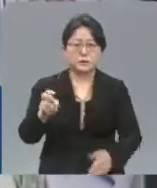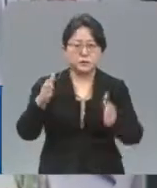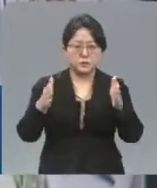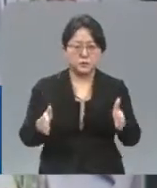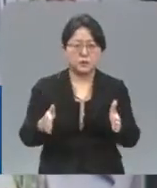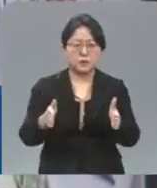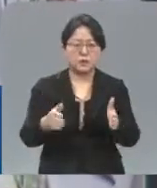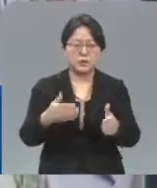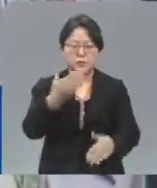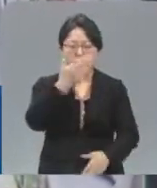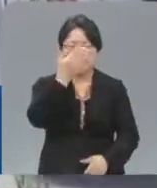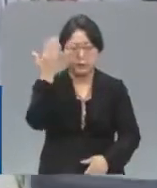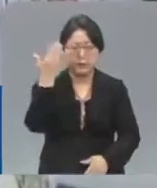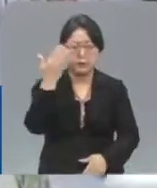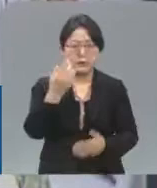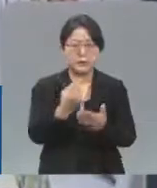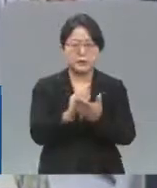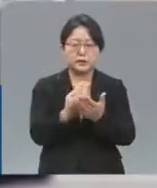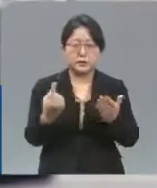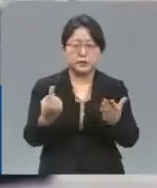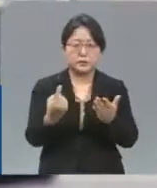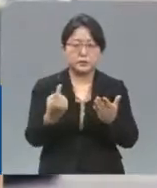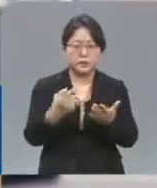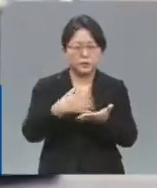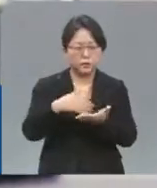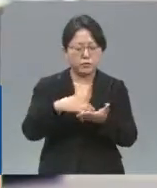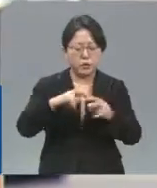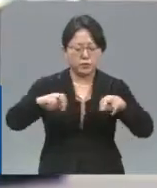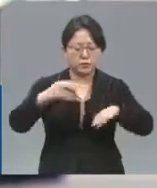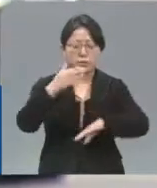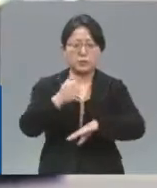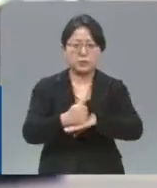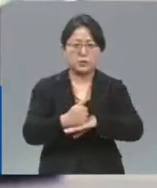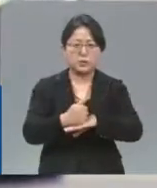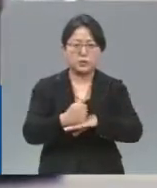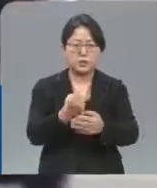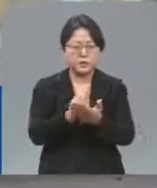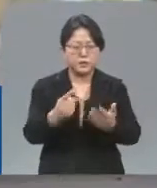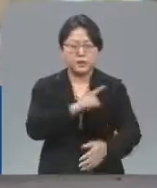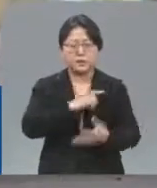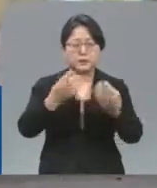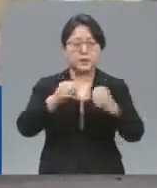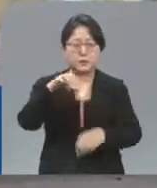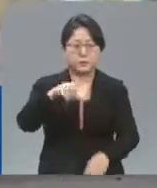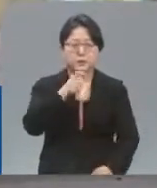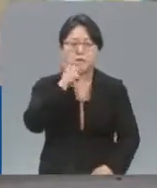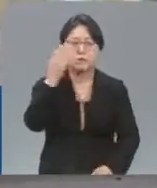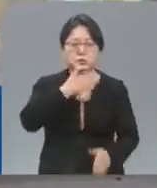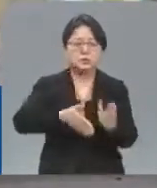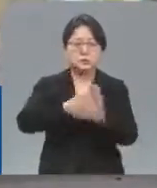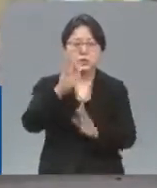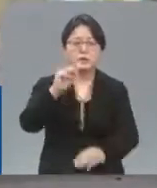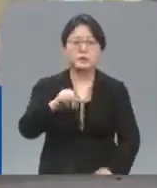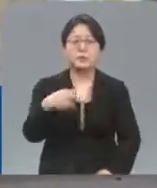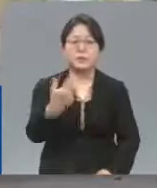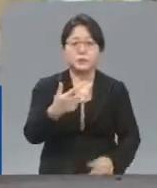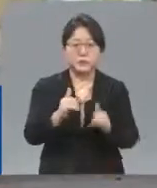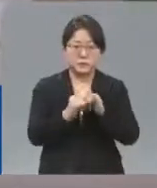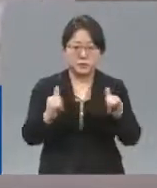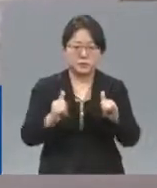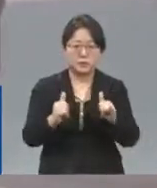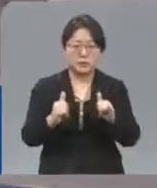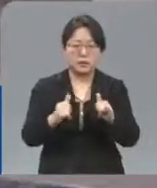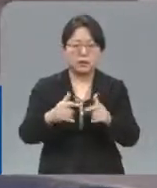2020년까지 청년 인구 순이동자 통계를 분석한 결과 순유출이 가장 많은 곳은 여수시로 3만 7천여